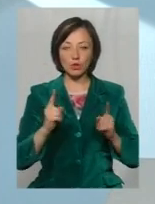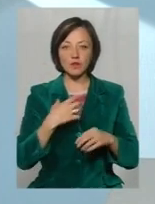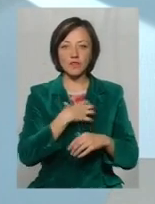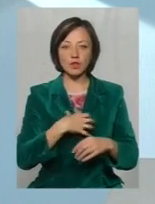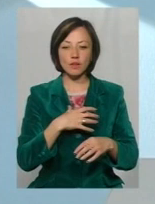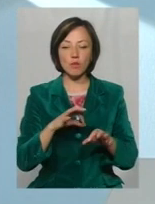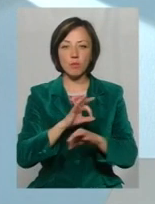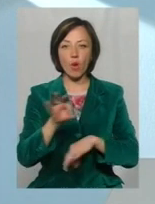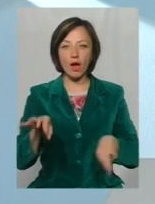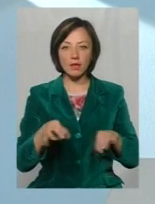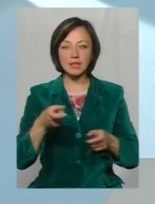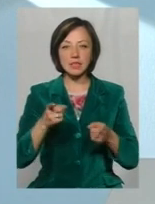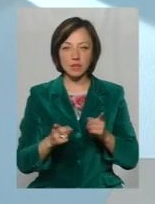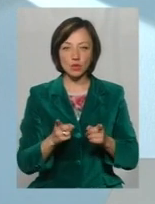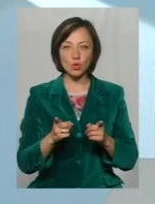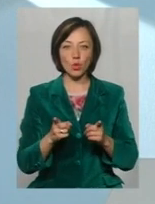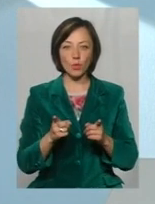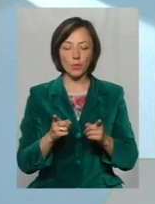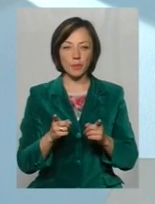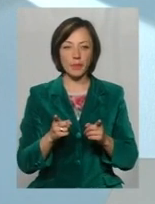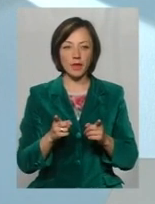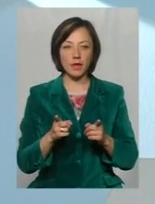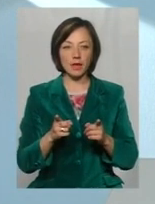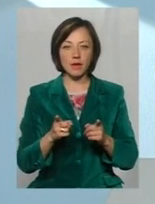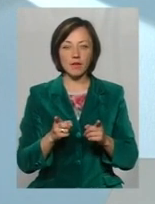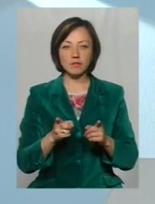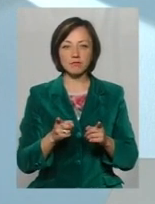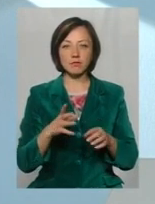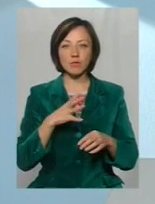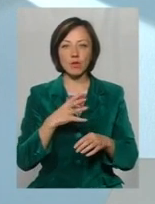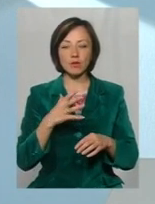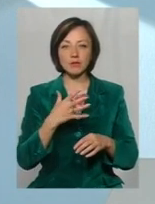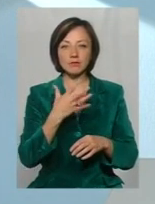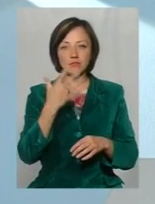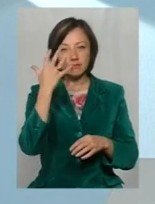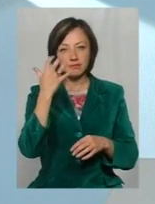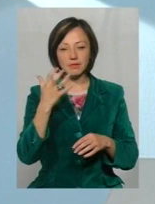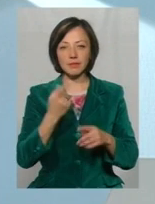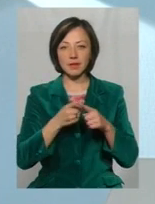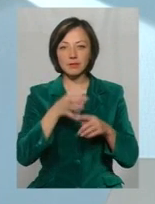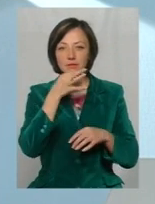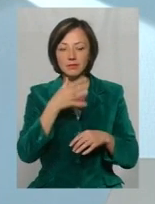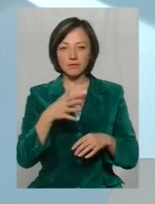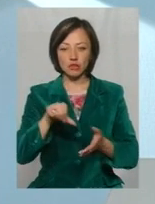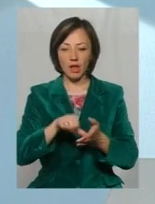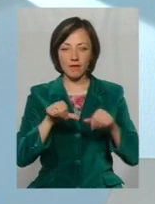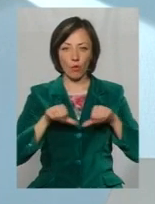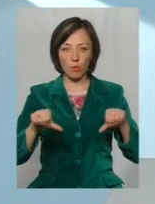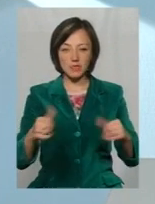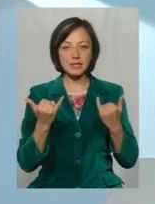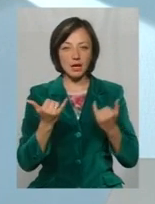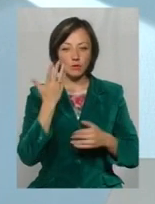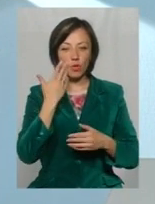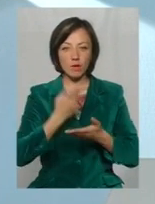щоб проєкт дійсно визвав таке захоплення навіть членів комісії. Зараз, коли ми